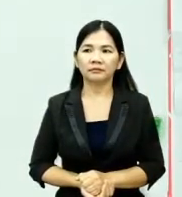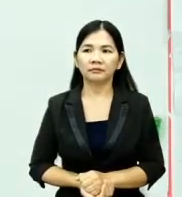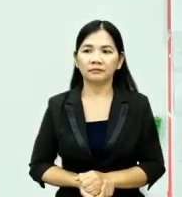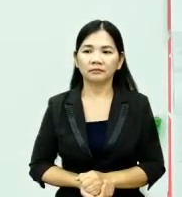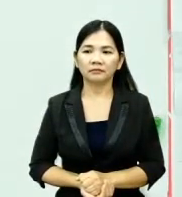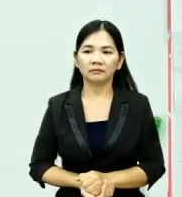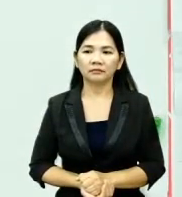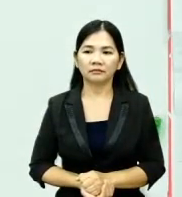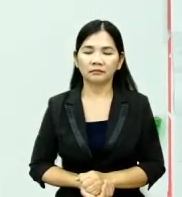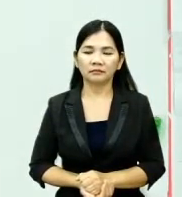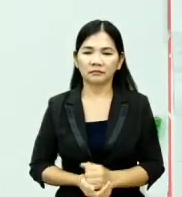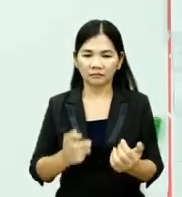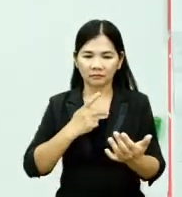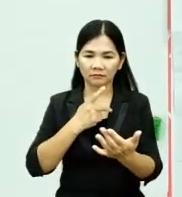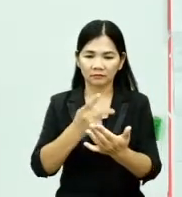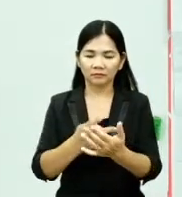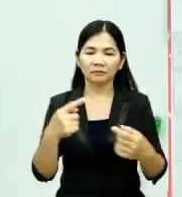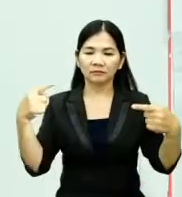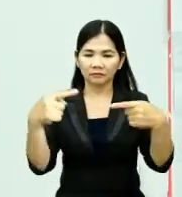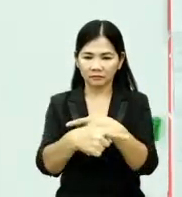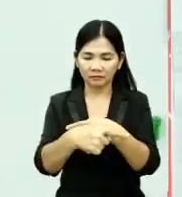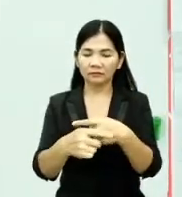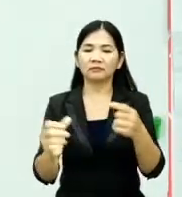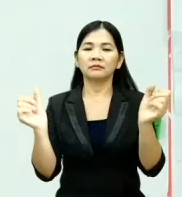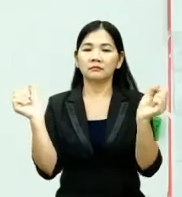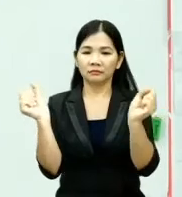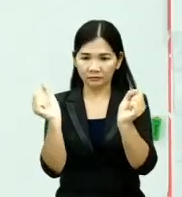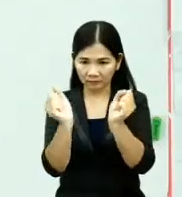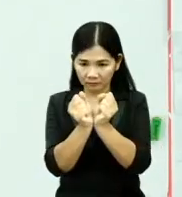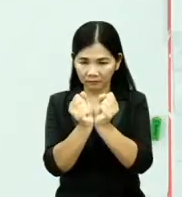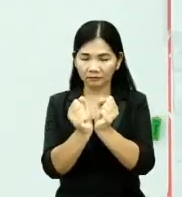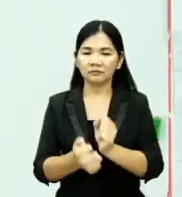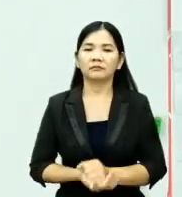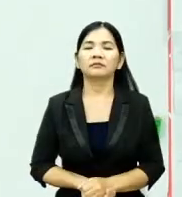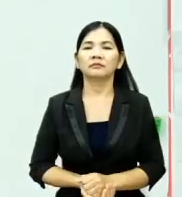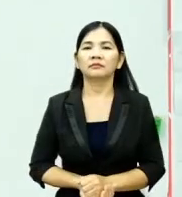chưa nè con tôi nâng